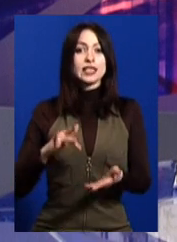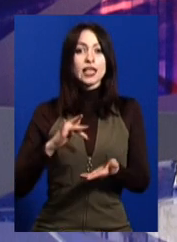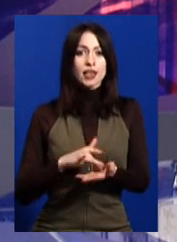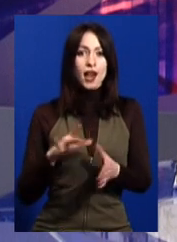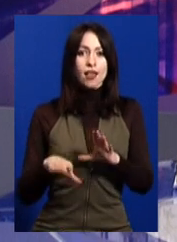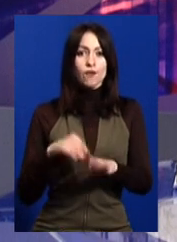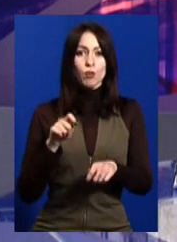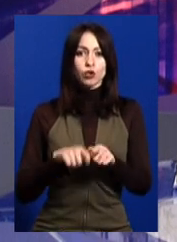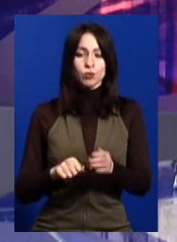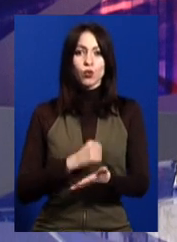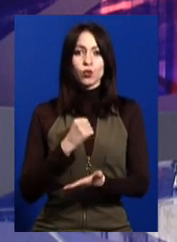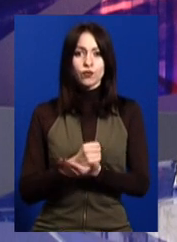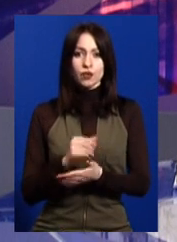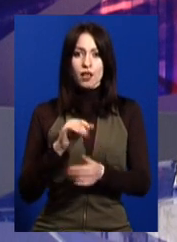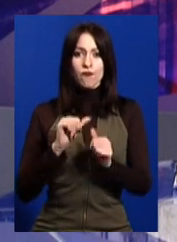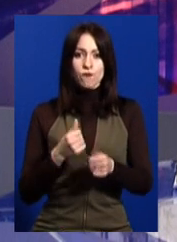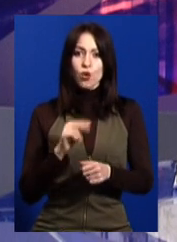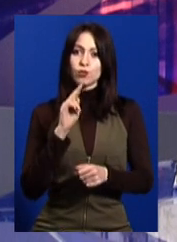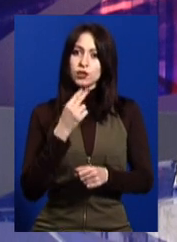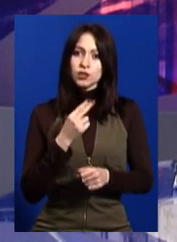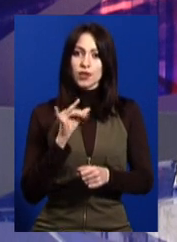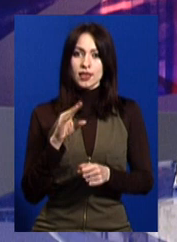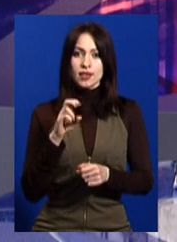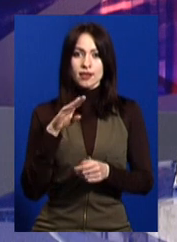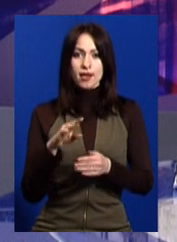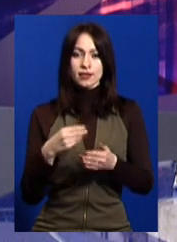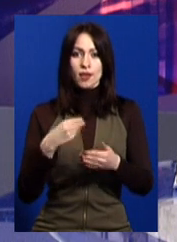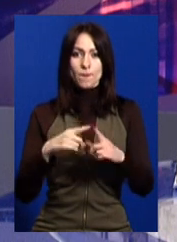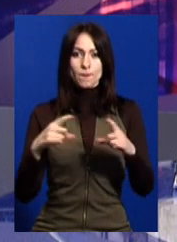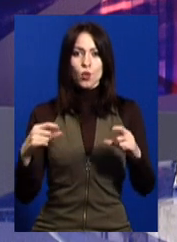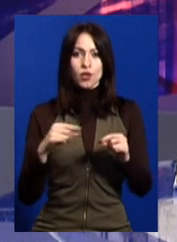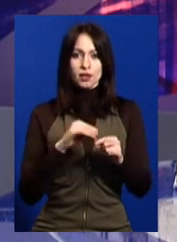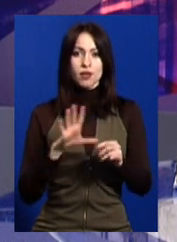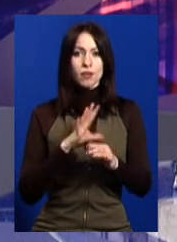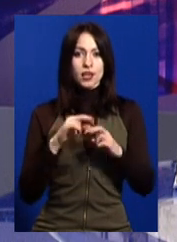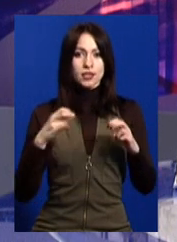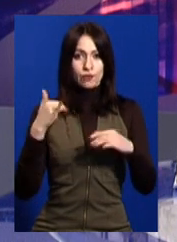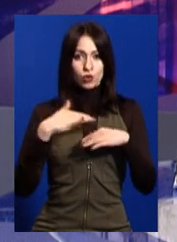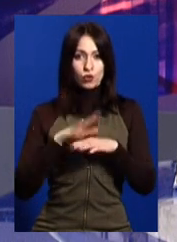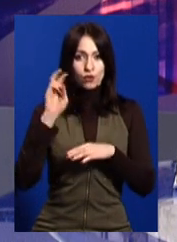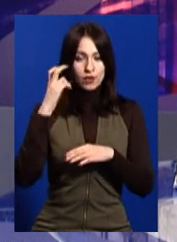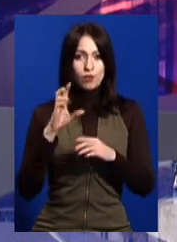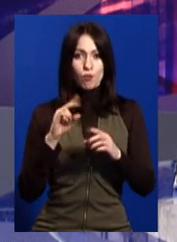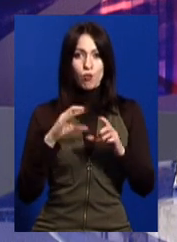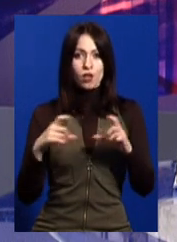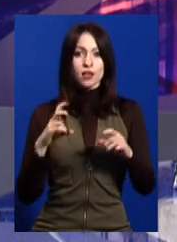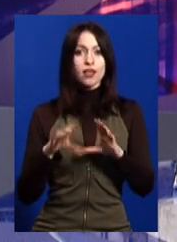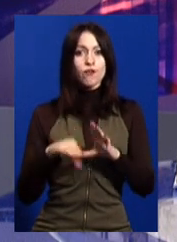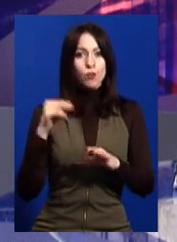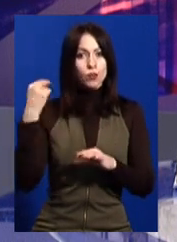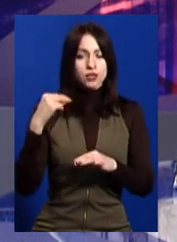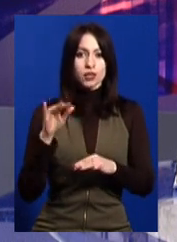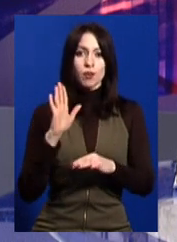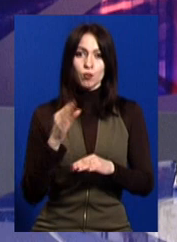Центральна виборча комісія затвердила форму, колір і текст бюлетенів. Засідання відбулося сьогодні вночі у Києві. Бюлетені на виборах президента